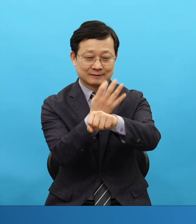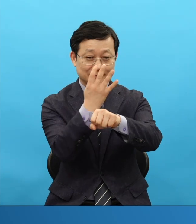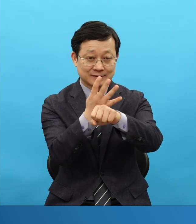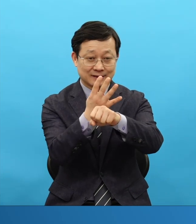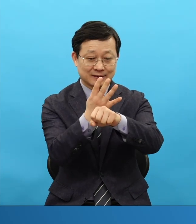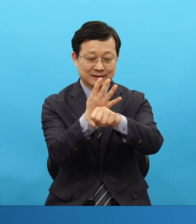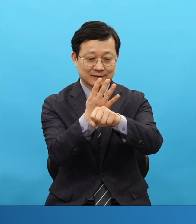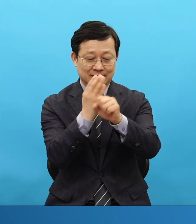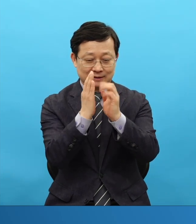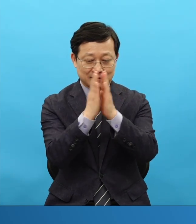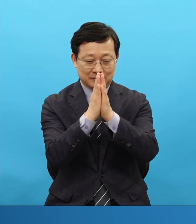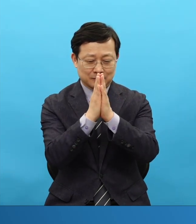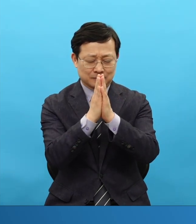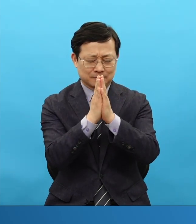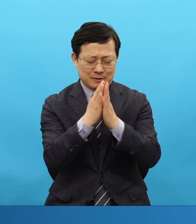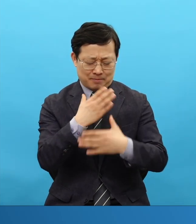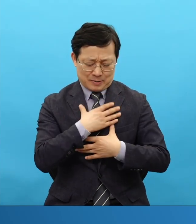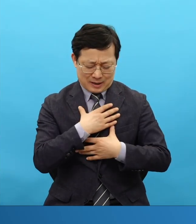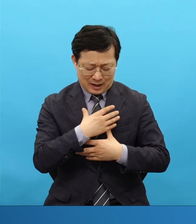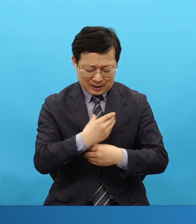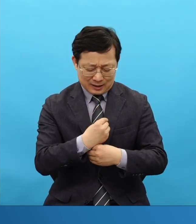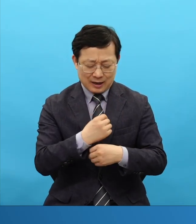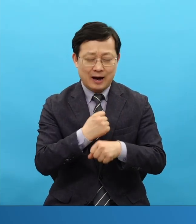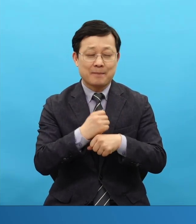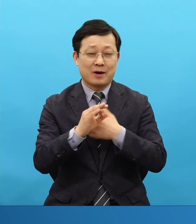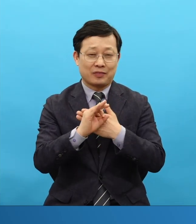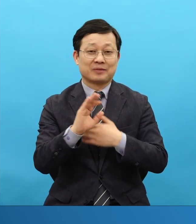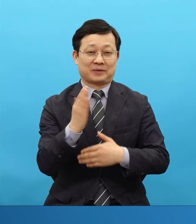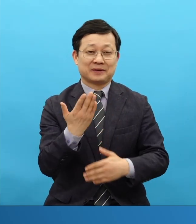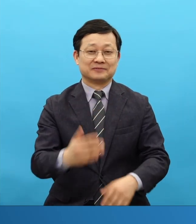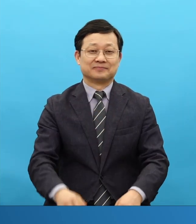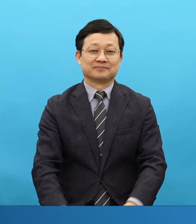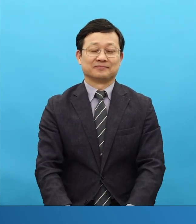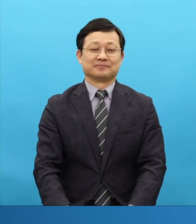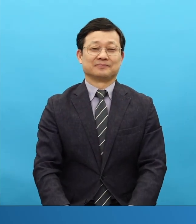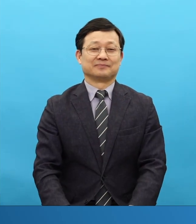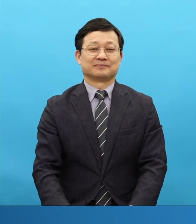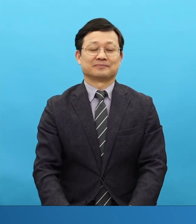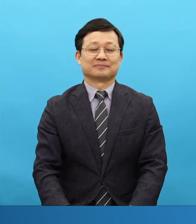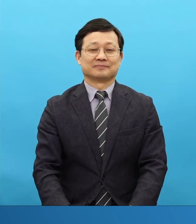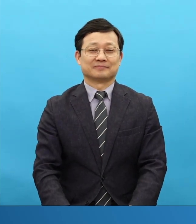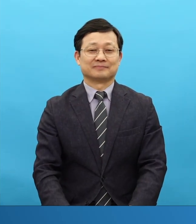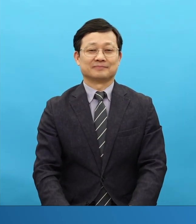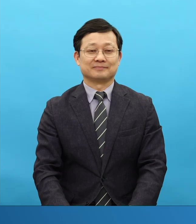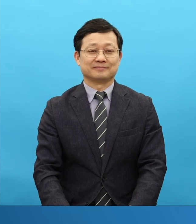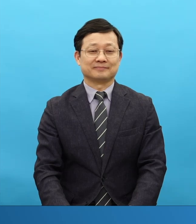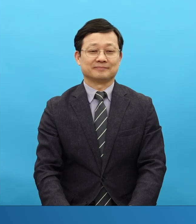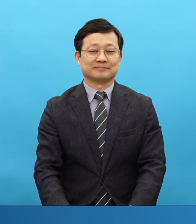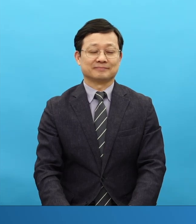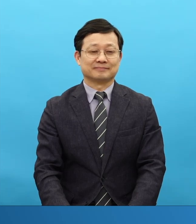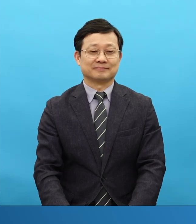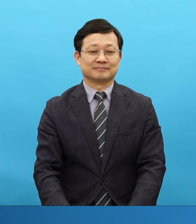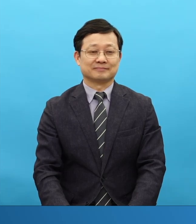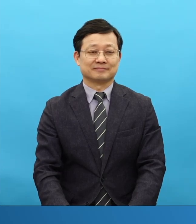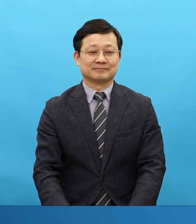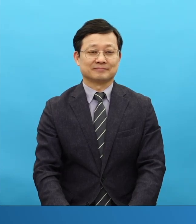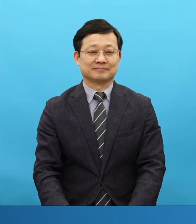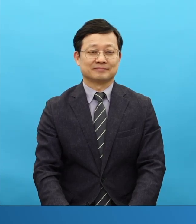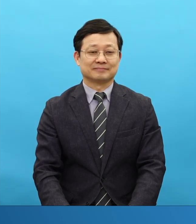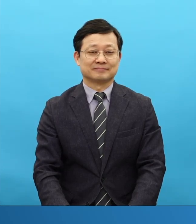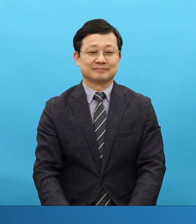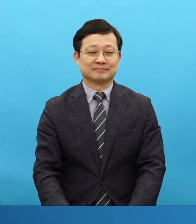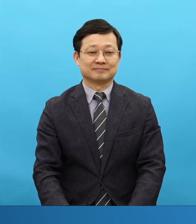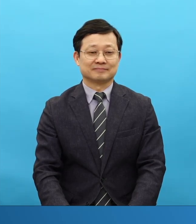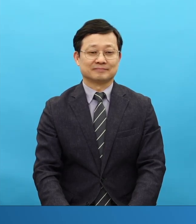가장 편안하게 하시면 됩니다. And so you need to find your health and realistically, most conveniently do the 24-hour prayer. 조금 전에도